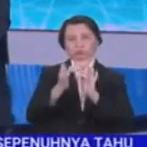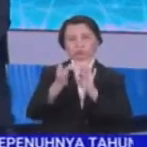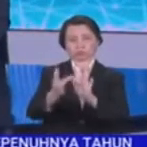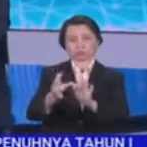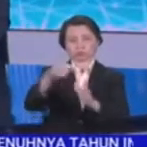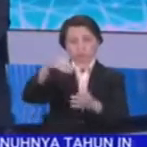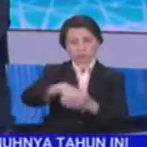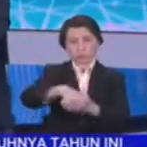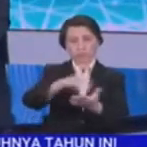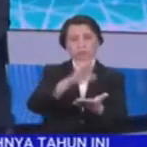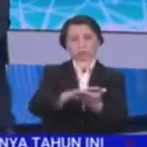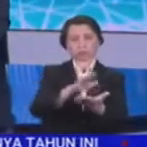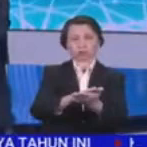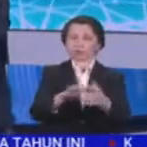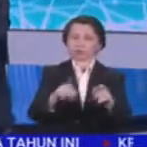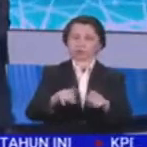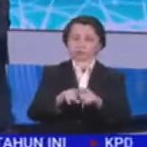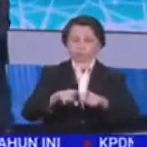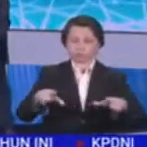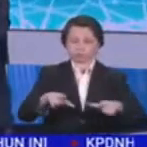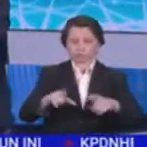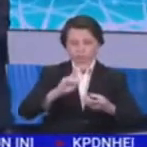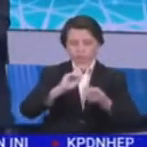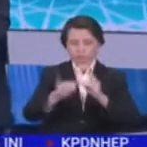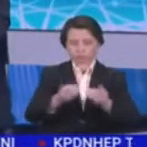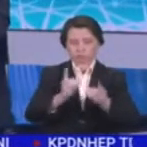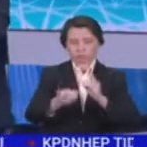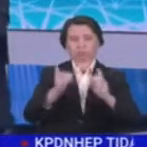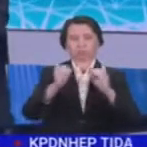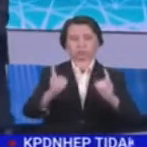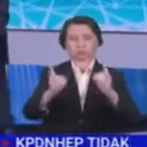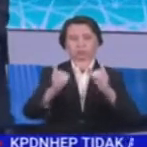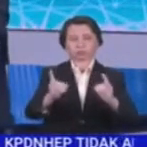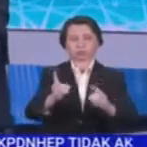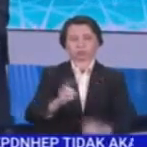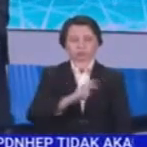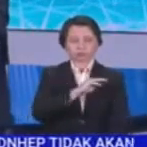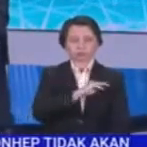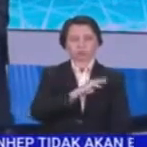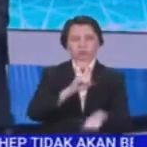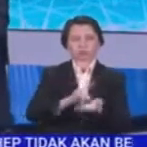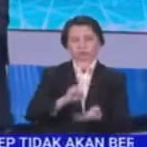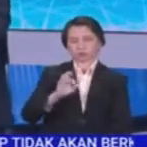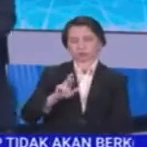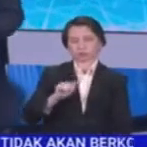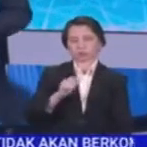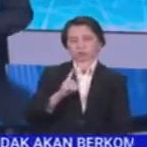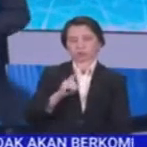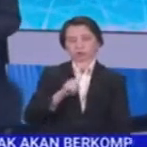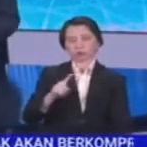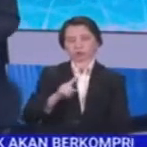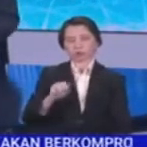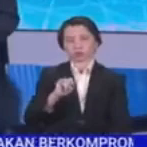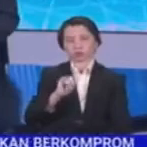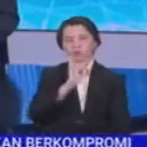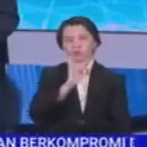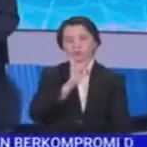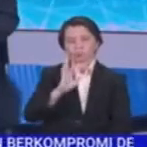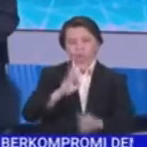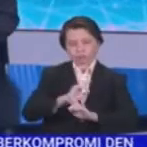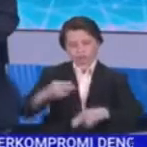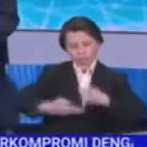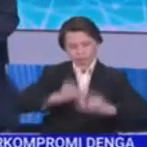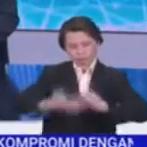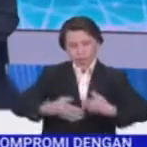di sekolah selari dengan pelaksanaan pendigitalan pendidikan. Menterinya Dato' Dr. Razie Jidin berkata proses penyediaan